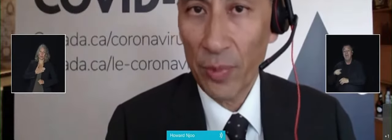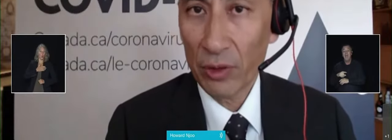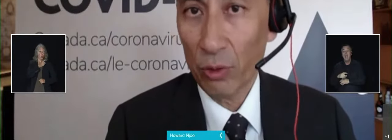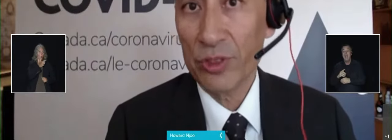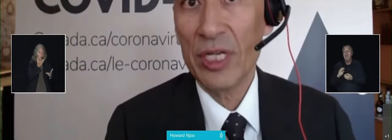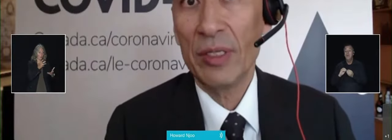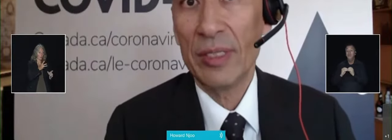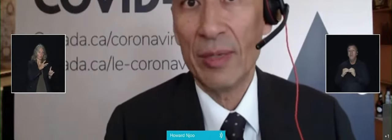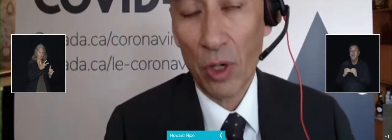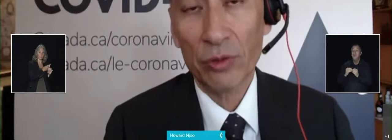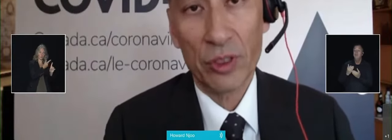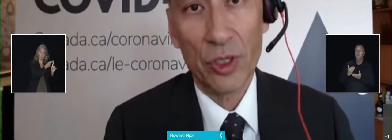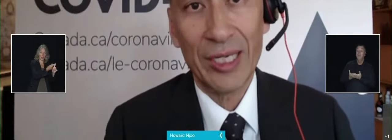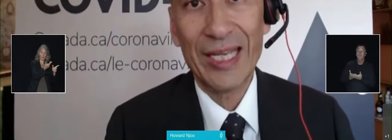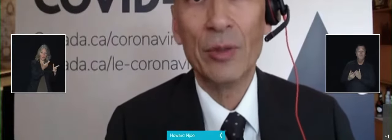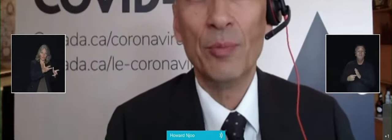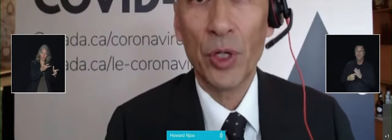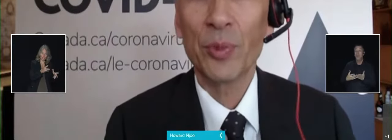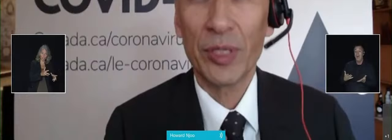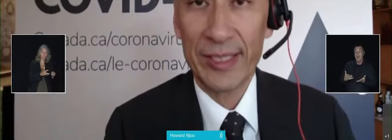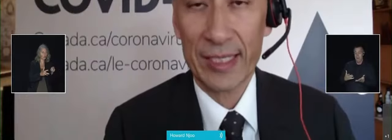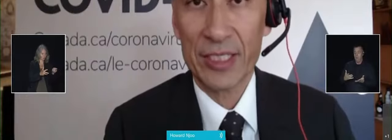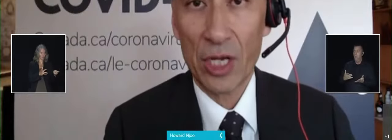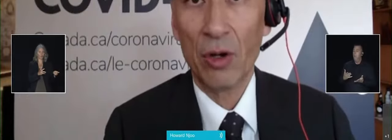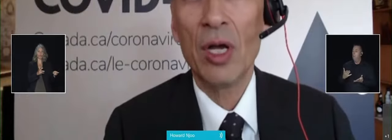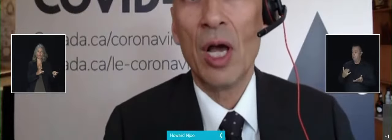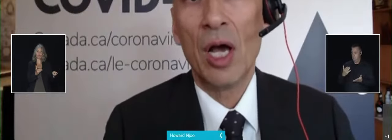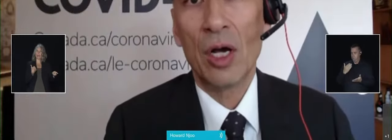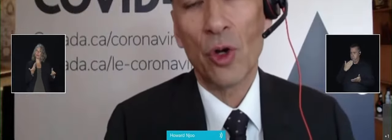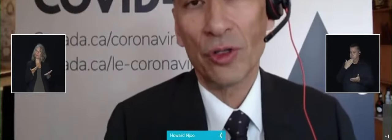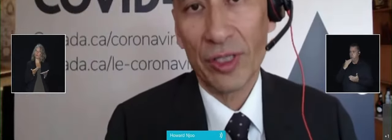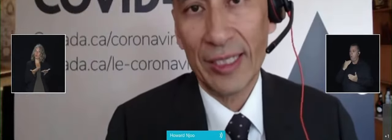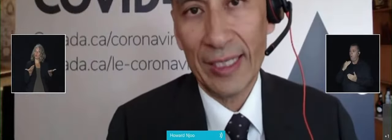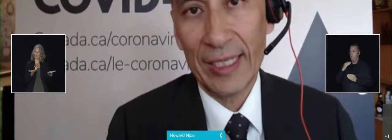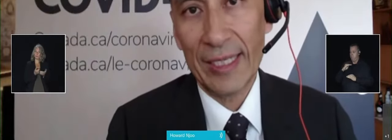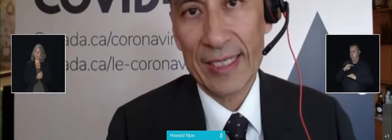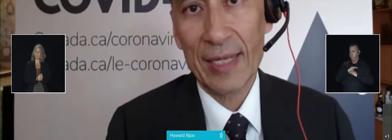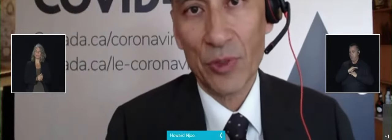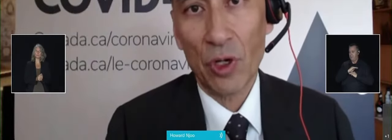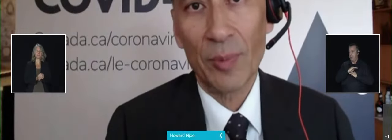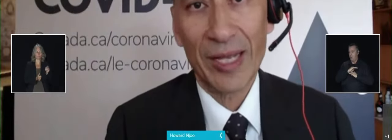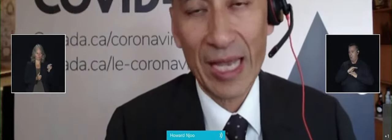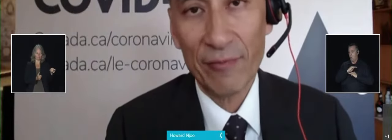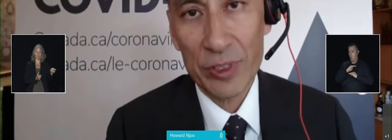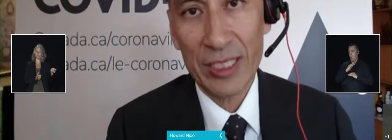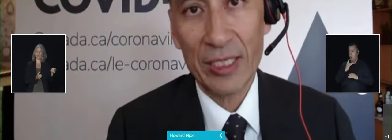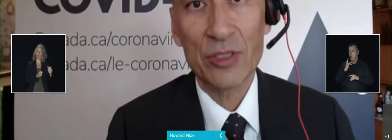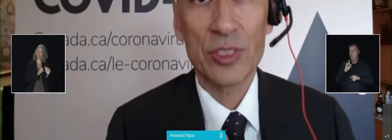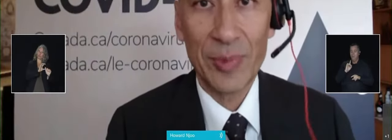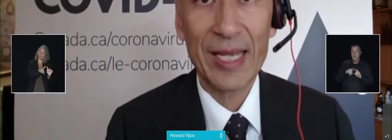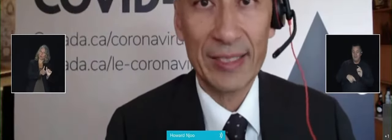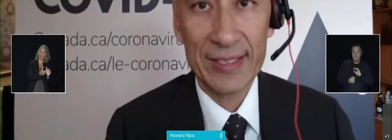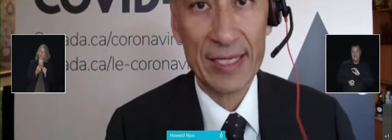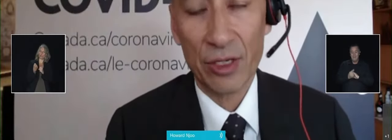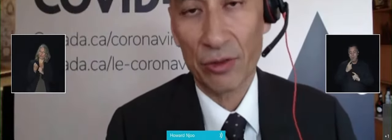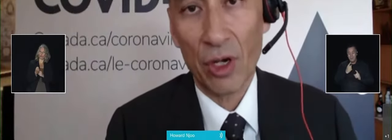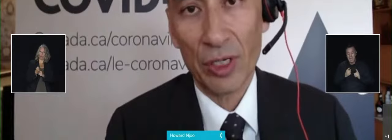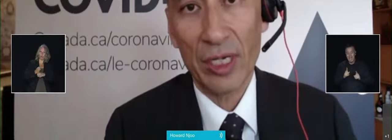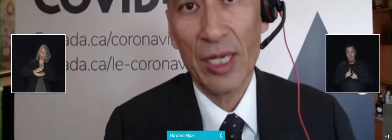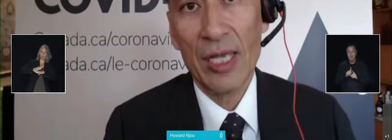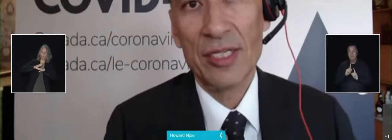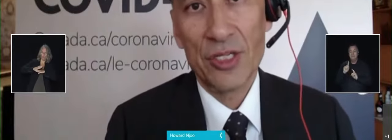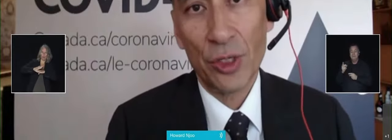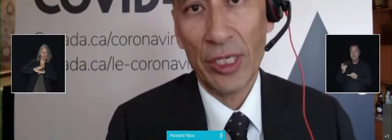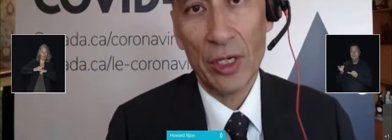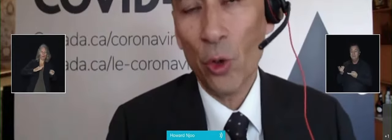les données probantes aussi démontrent qu'il y a une bonne protection contre des symptômes graves aussi, les hospitalisations.